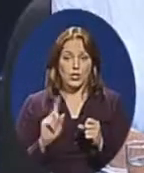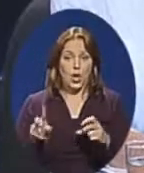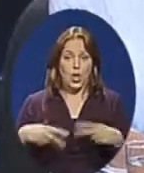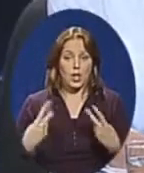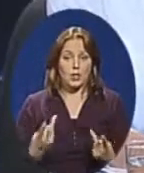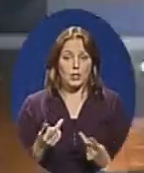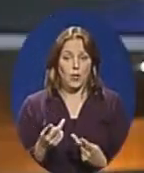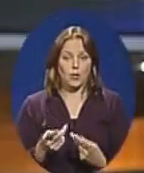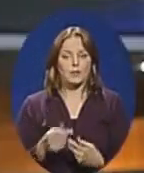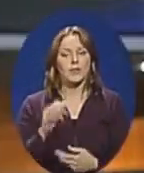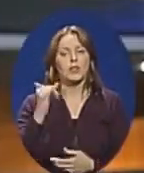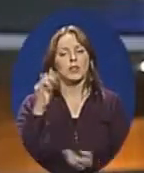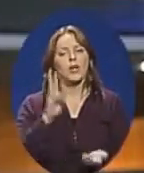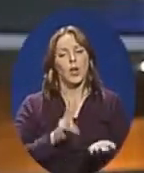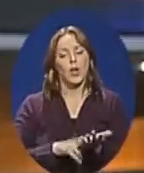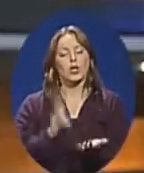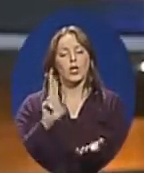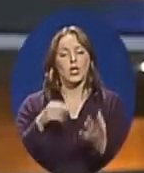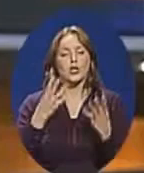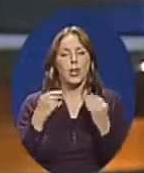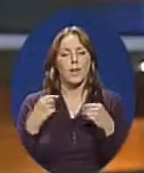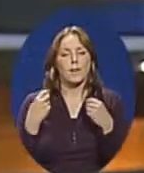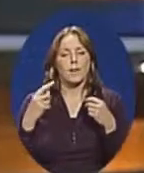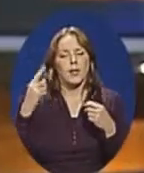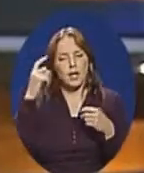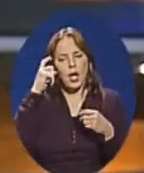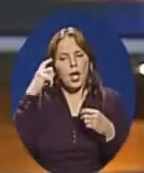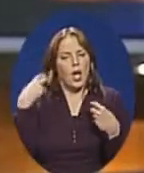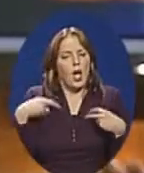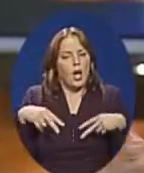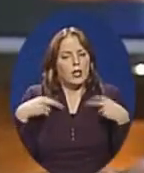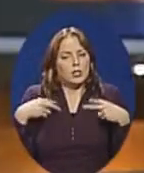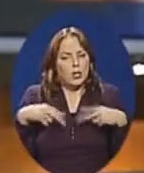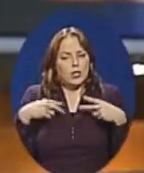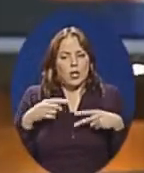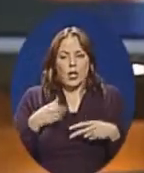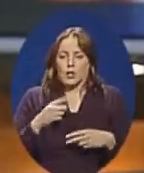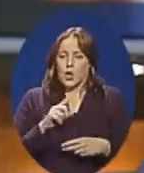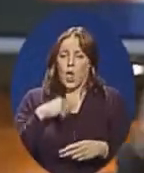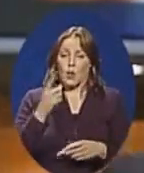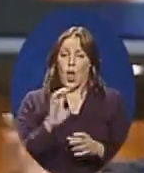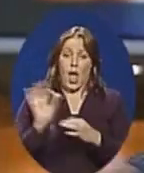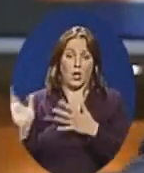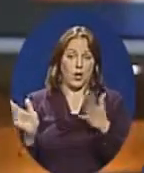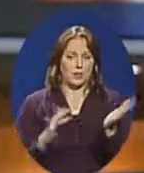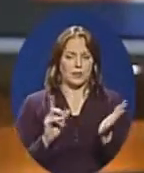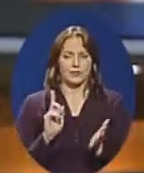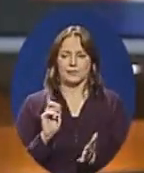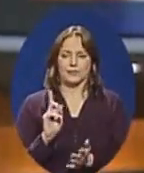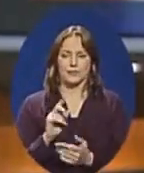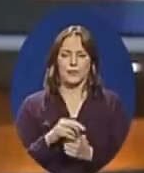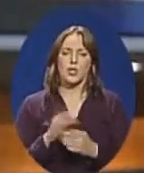יחזור. נכון. ישנן הרבה חרדות. אני לא מתיימר להגיד שהכל בסדר.